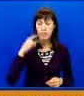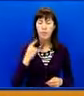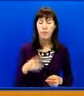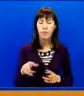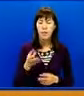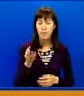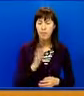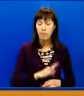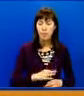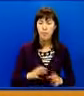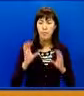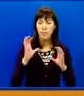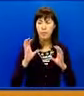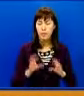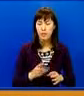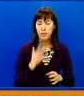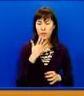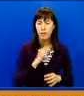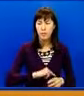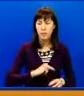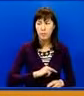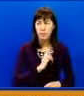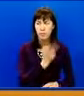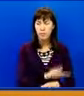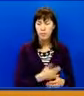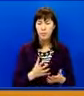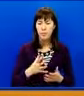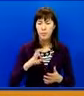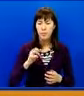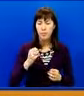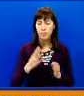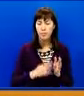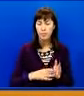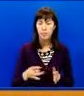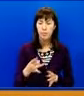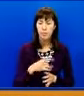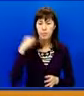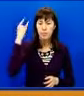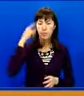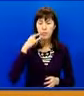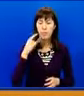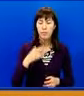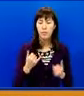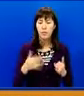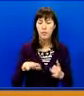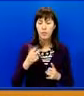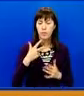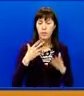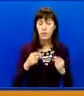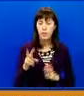за использование незаконной иностранной рабочей силы по статье 519 Республики Казахстан. Всего же за